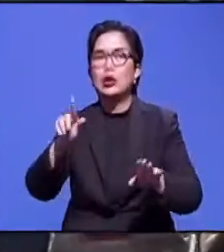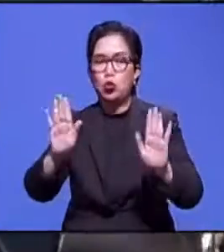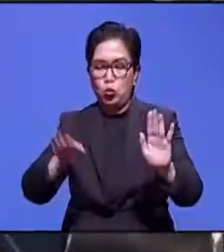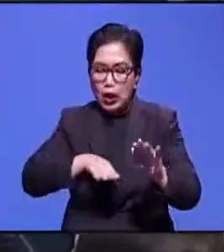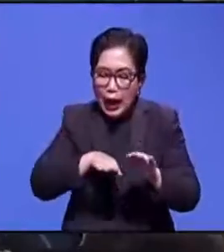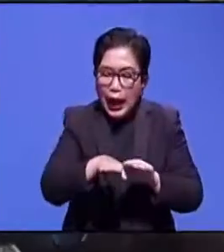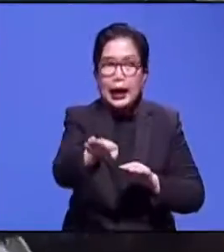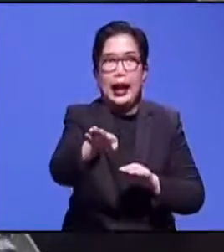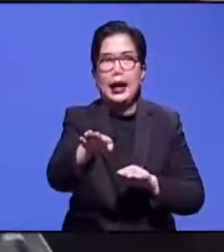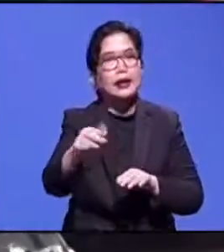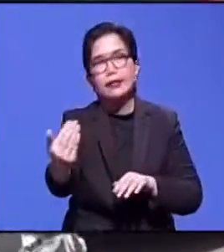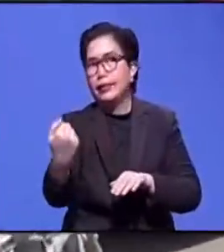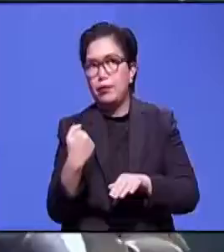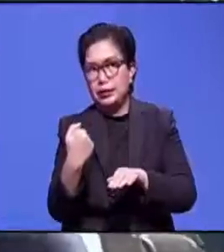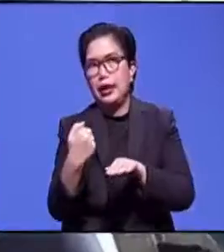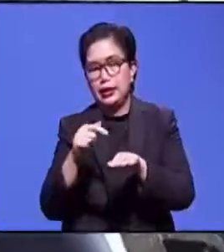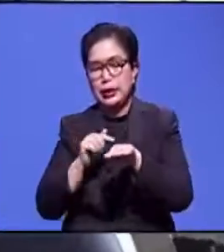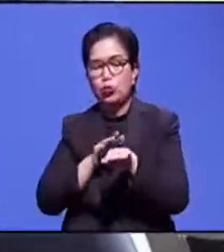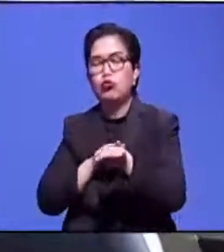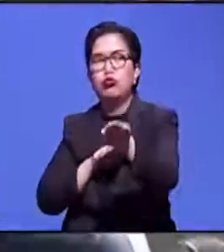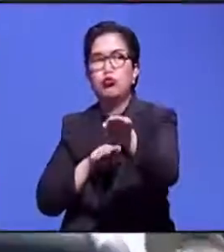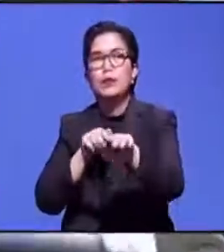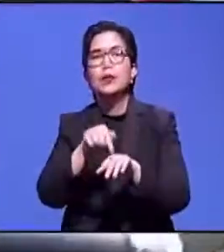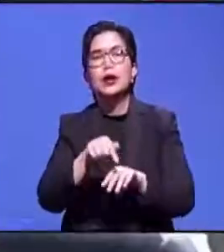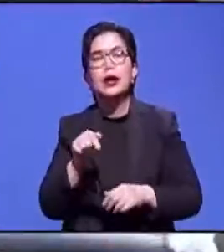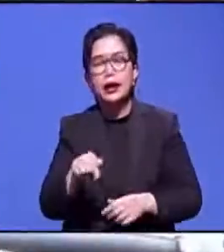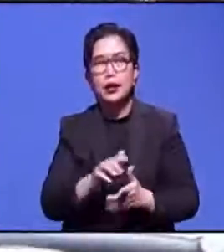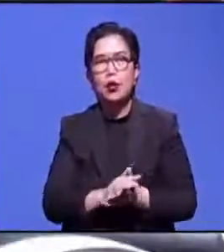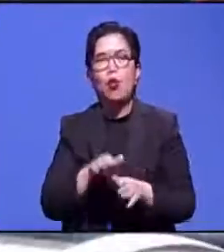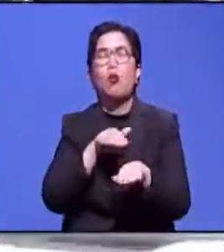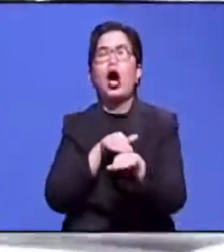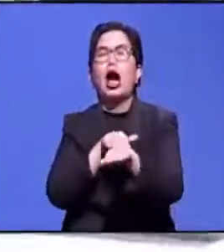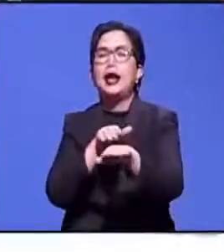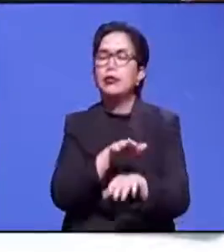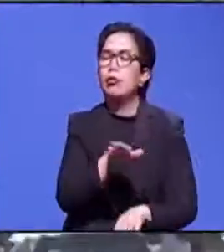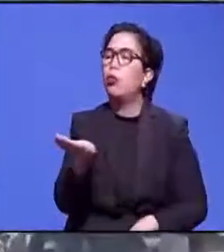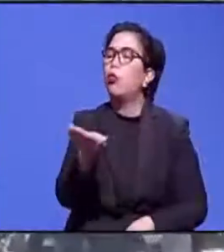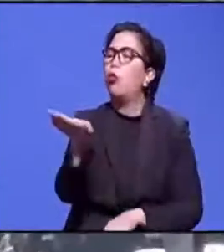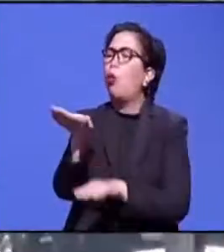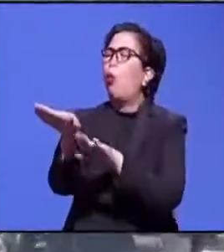melaporkan hingga siang tadi arus lalu lintas menuju puncak masih padat merayap.